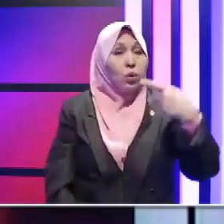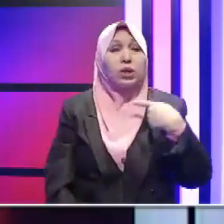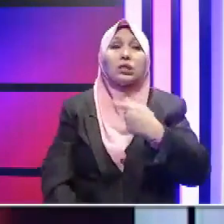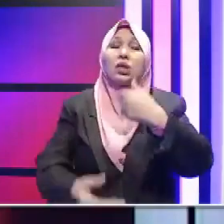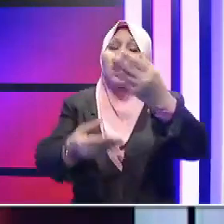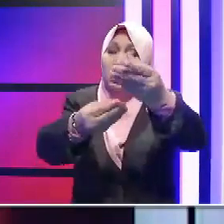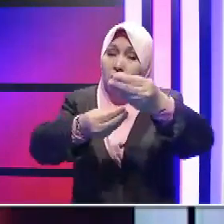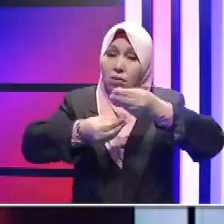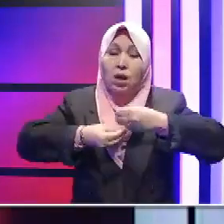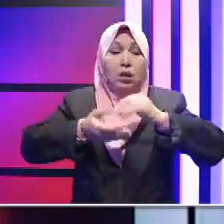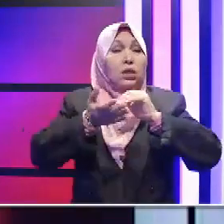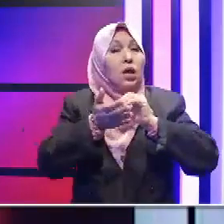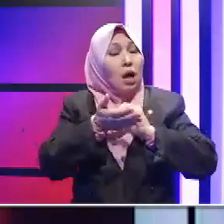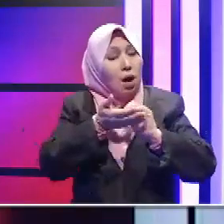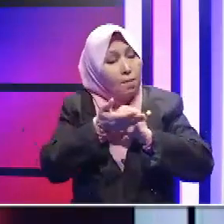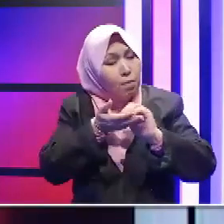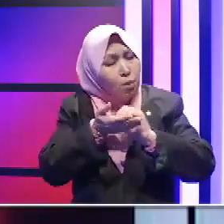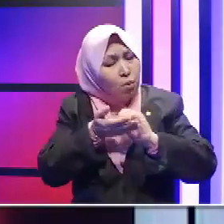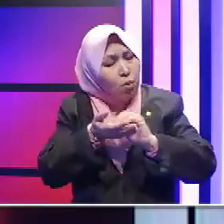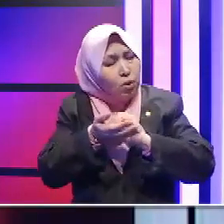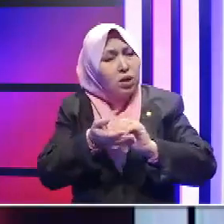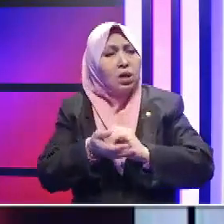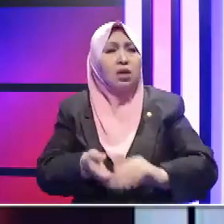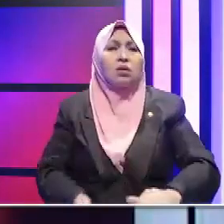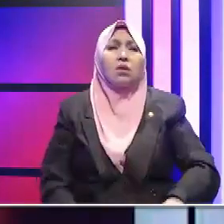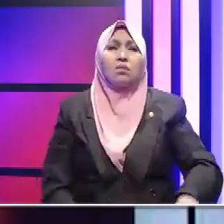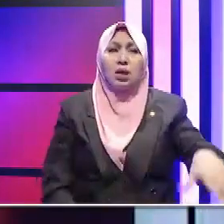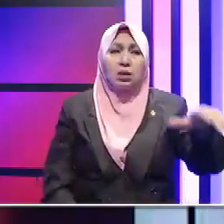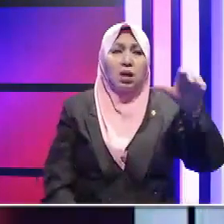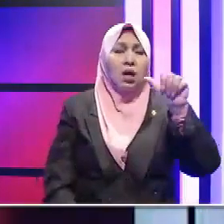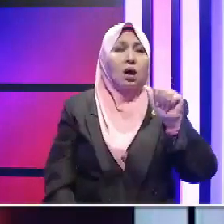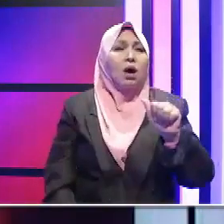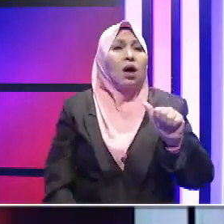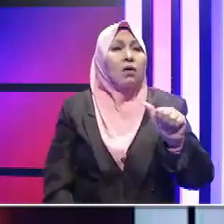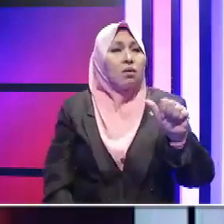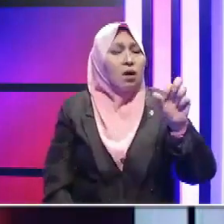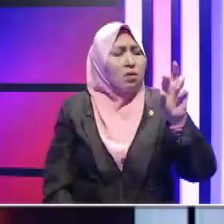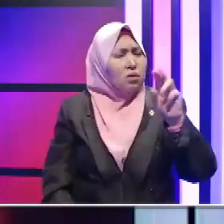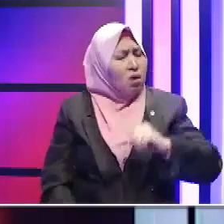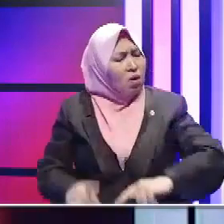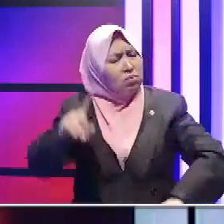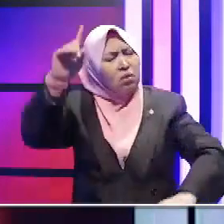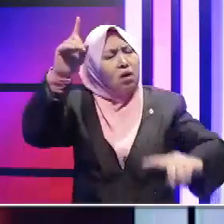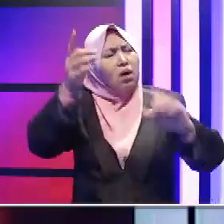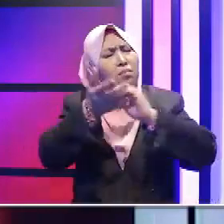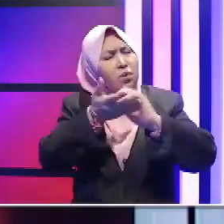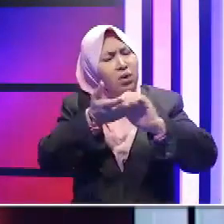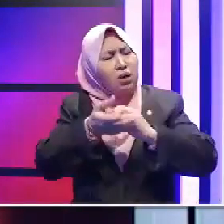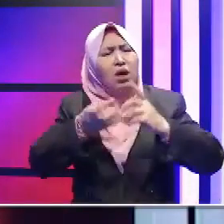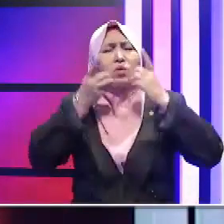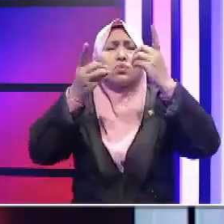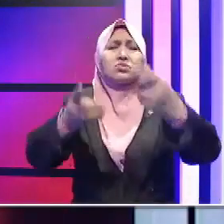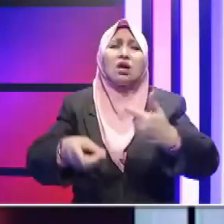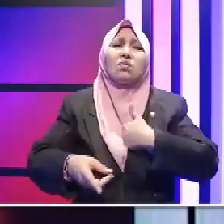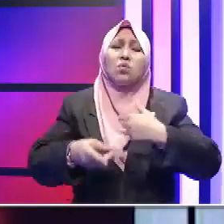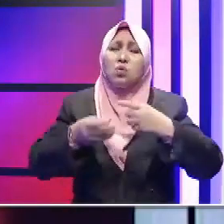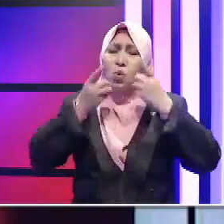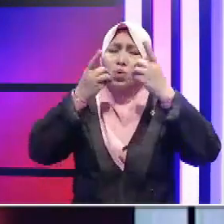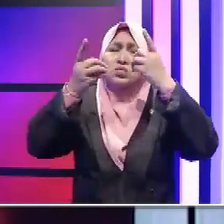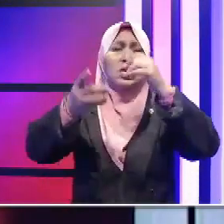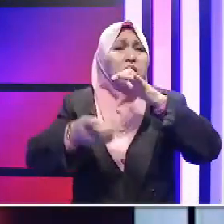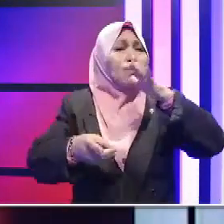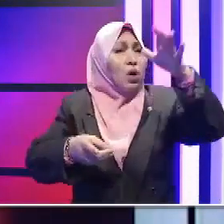dikunjungi akan keampuhan Nabi Nuh kecil robifirli waliwalidaya Ya Allah ya Tuhanku Ampunkan dosa aku ampunkan